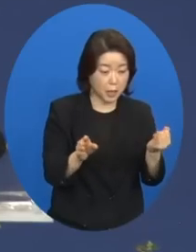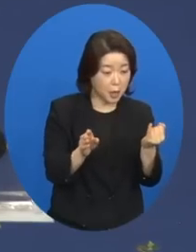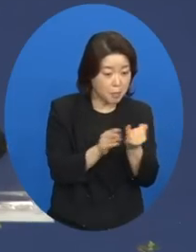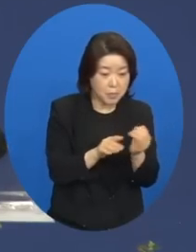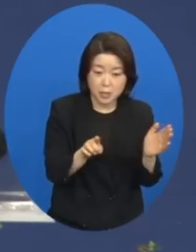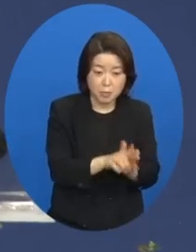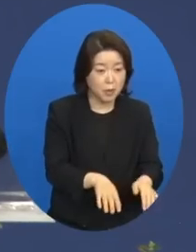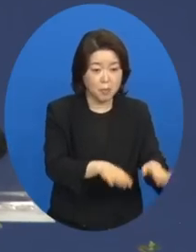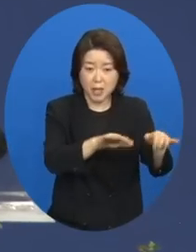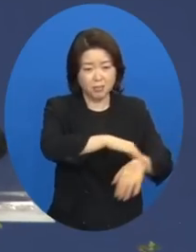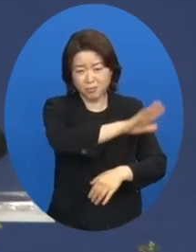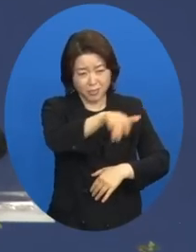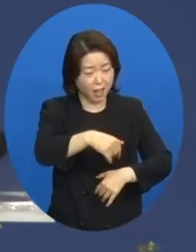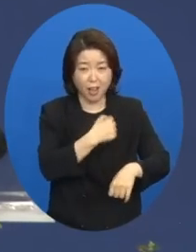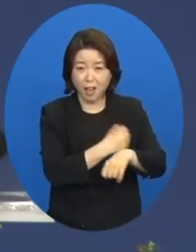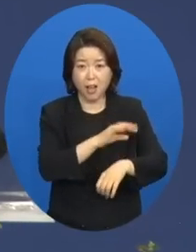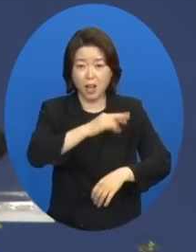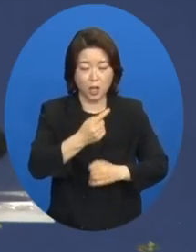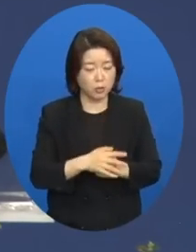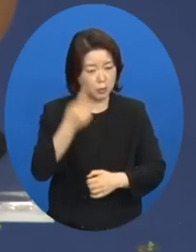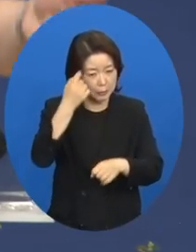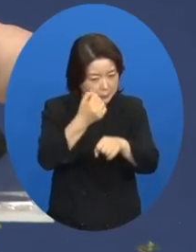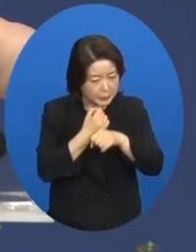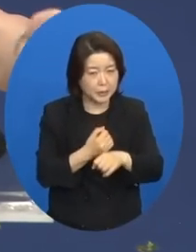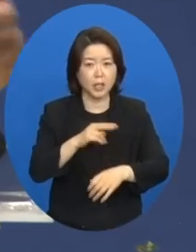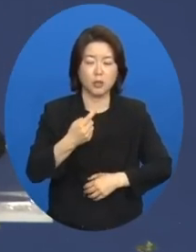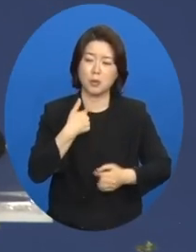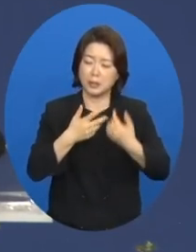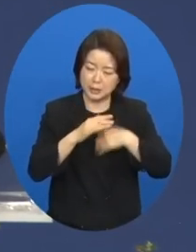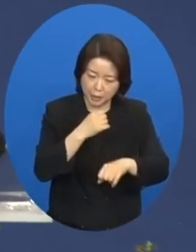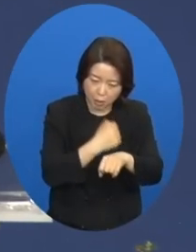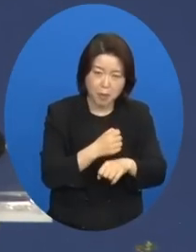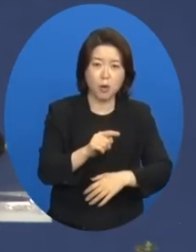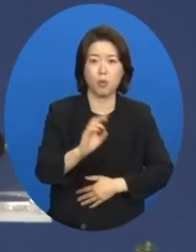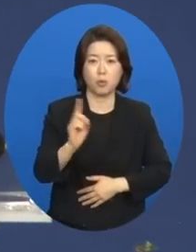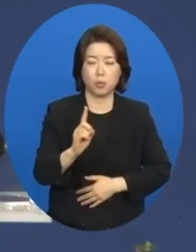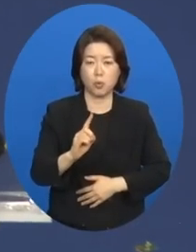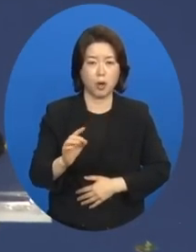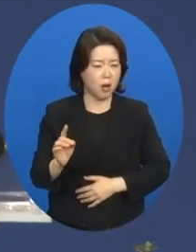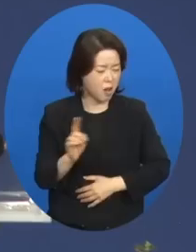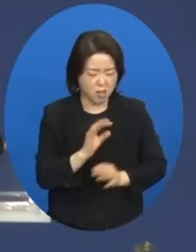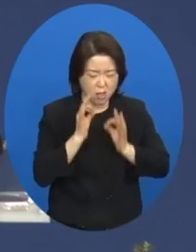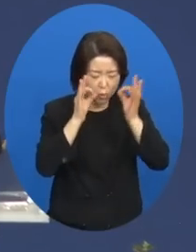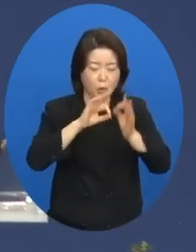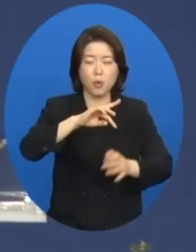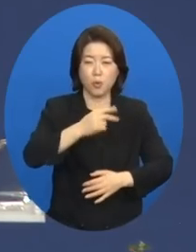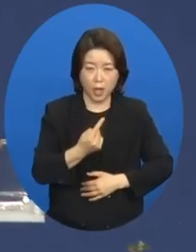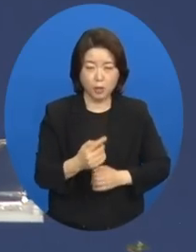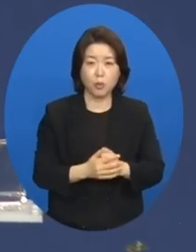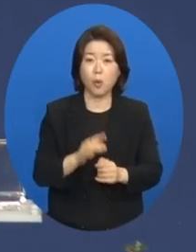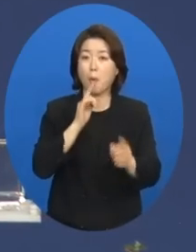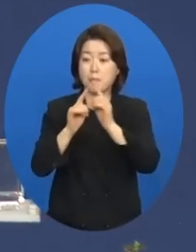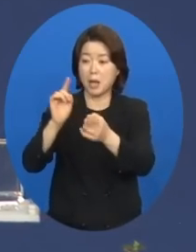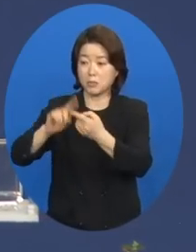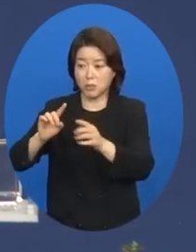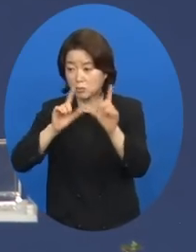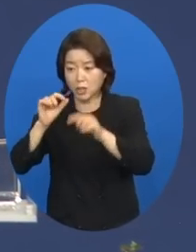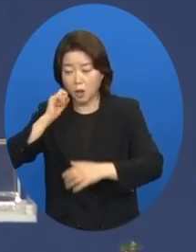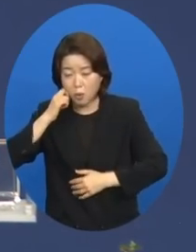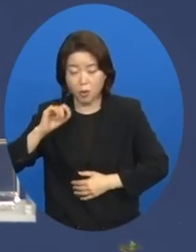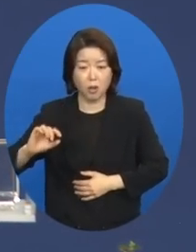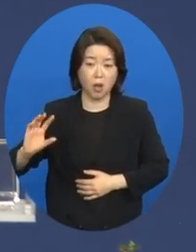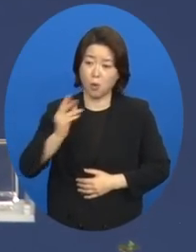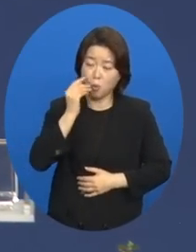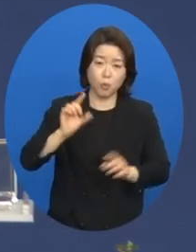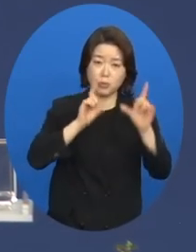무슨 짓을 다 해도 신학을 연구하고 체험을 하고 그리고 어떤 노력을 해도 말씀대로 살 수 없고 거룩하게 살 수